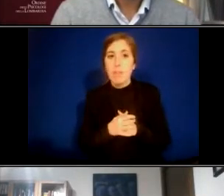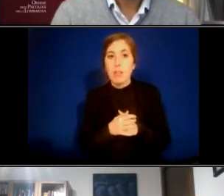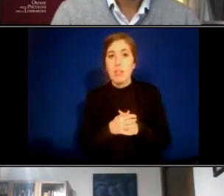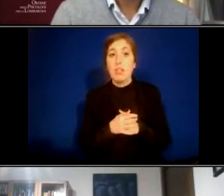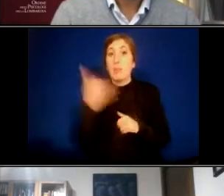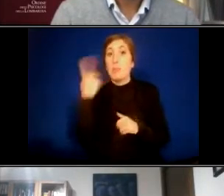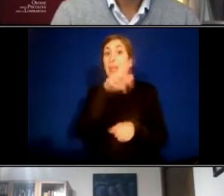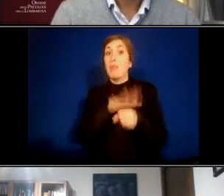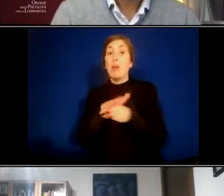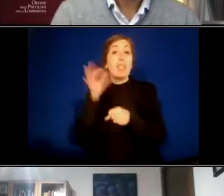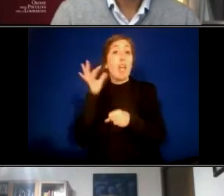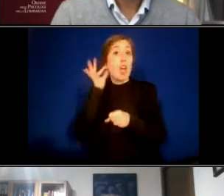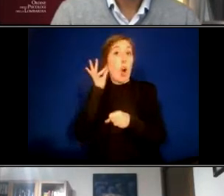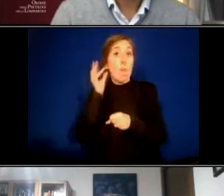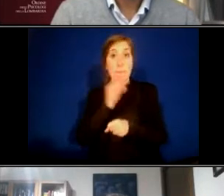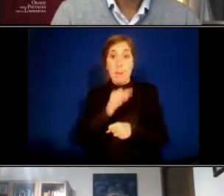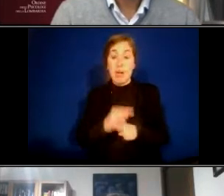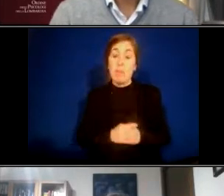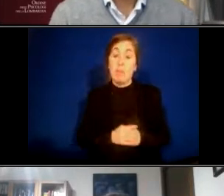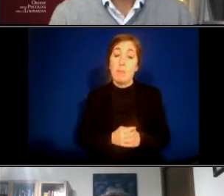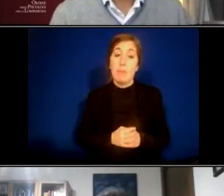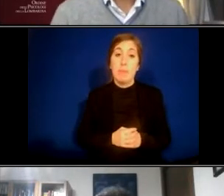l'altro.